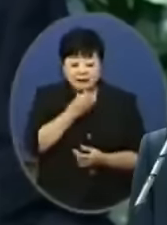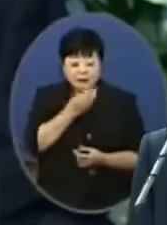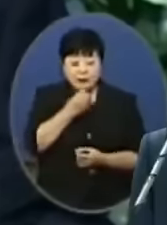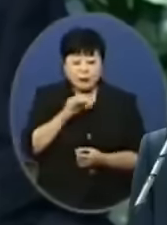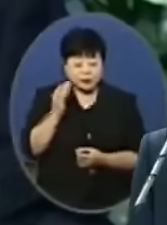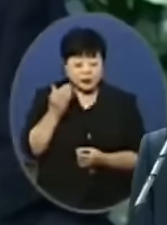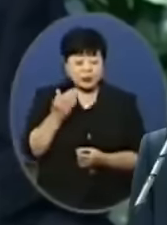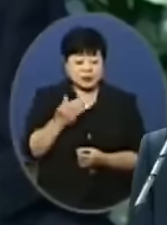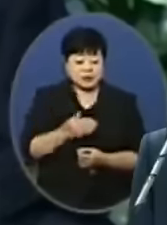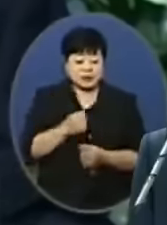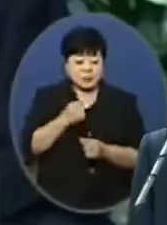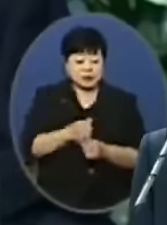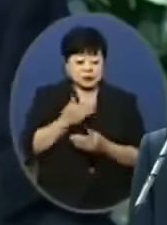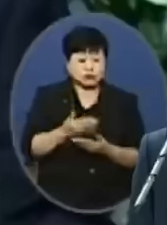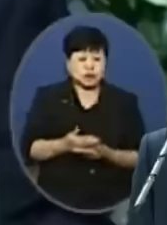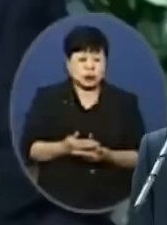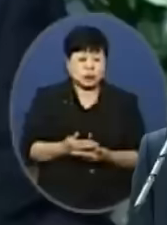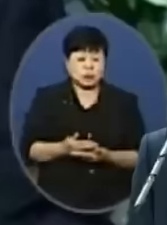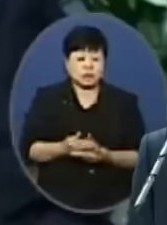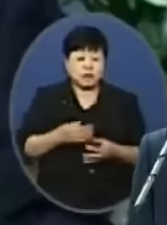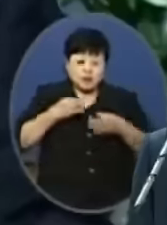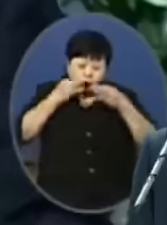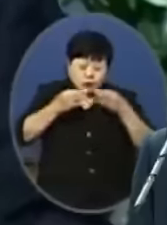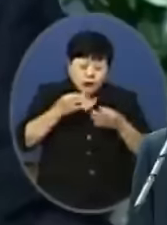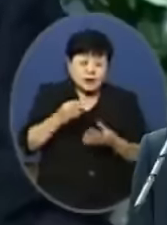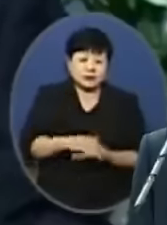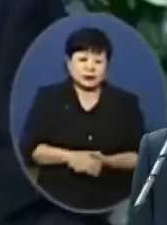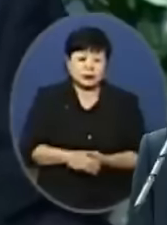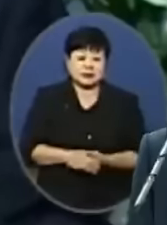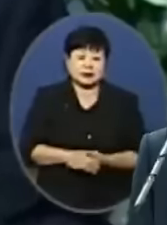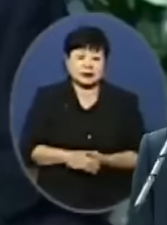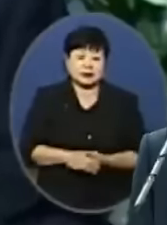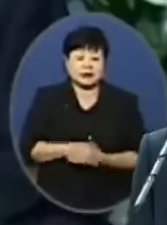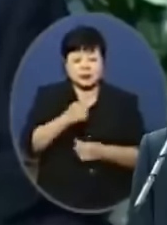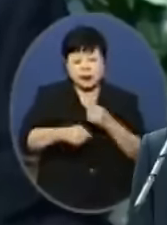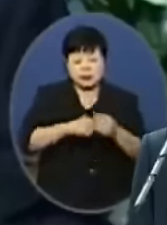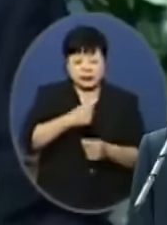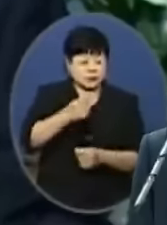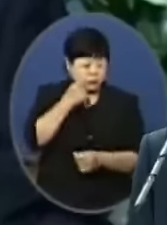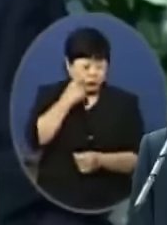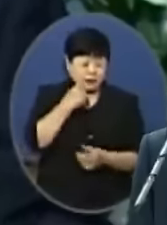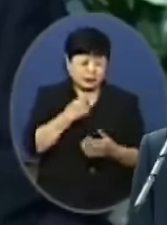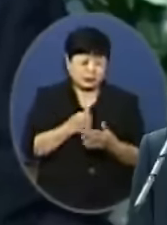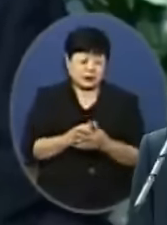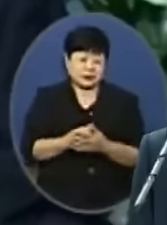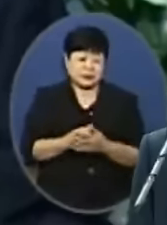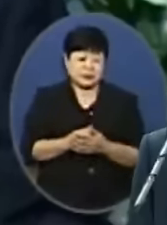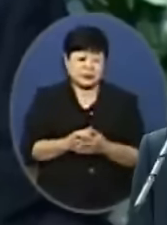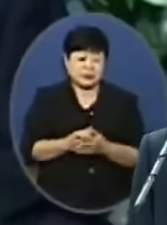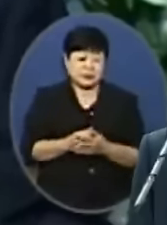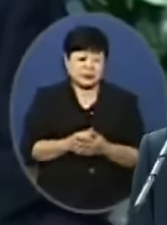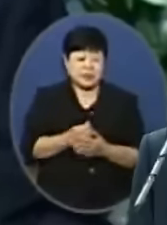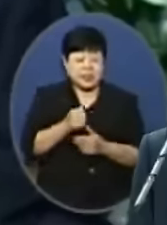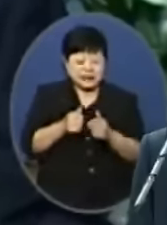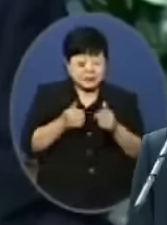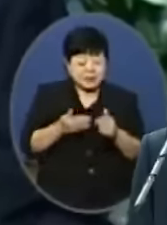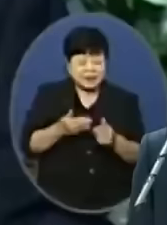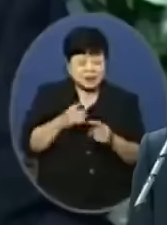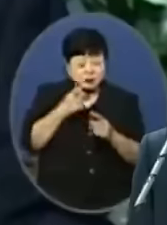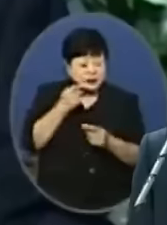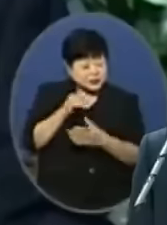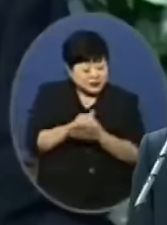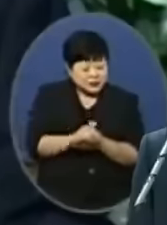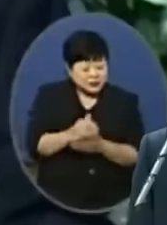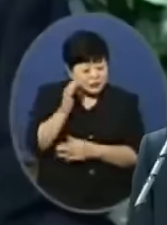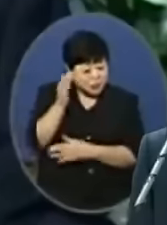행복해지게 만들어주려고 죽을 애를 씁니다. 그렇다고 해서 마음대로 되는 것이 아니니까요. 저도 늘 하나님께 기도하는 것은 하나님,